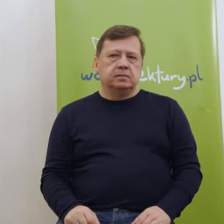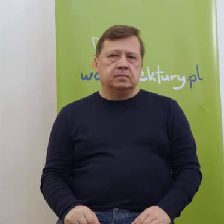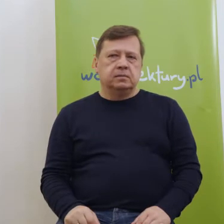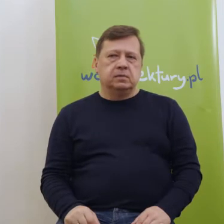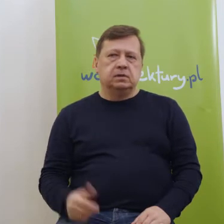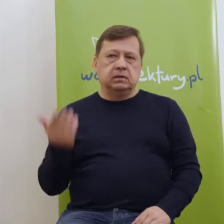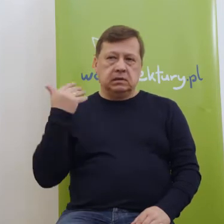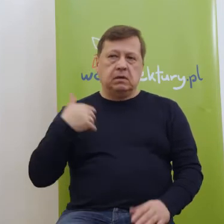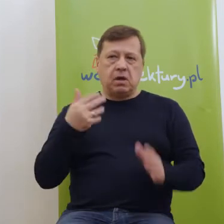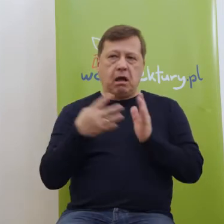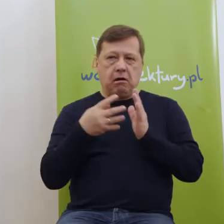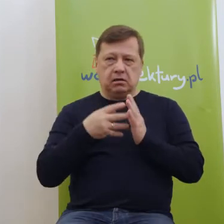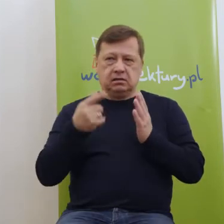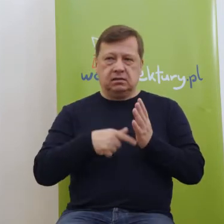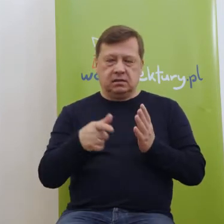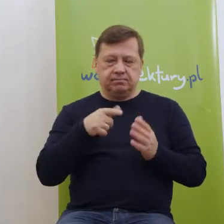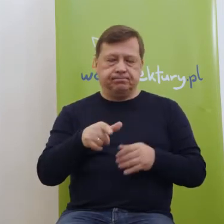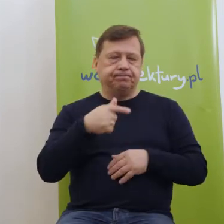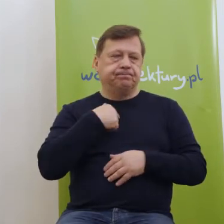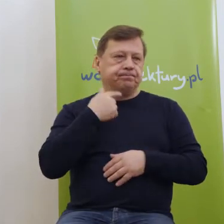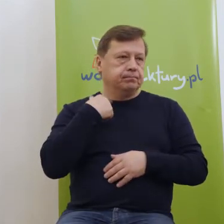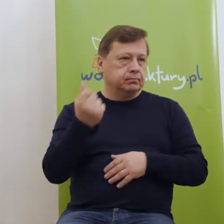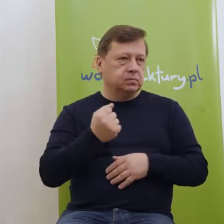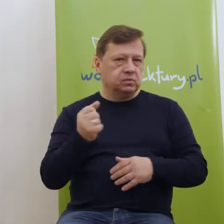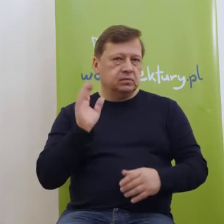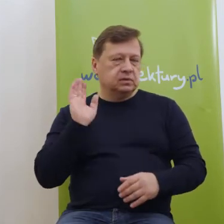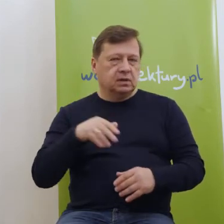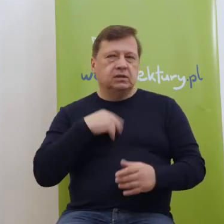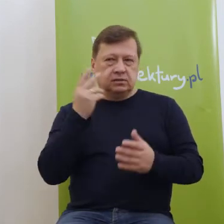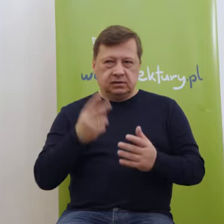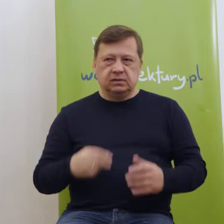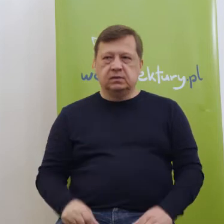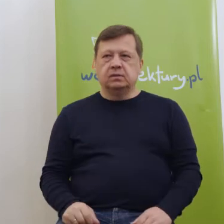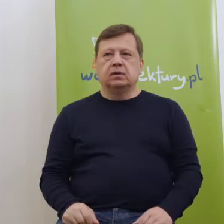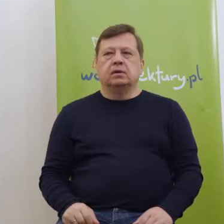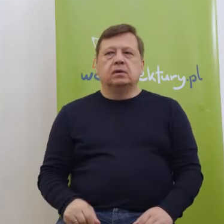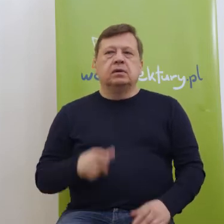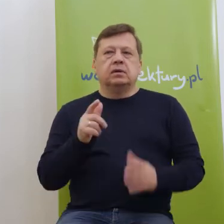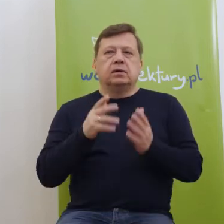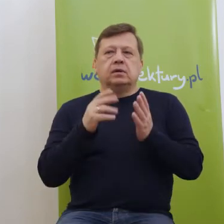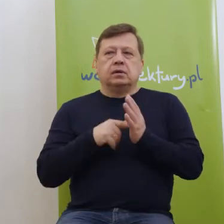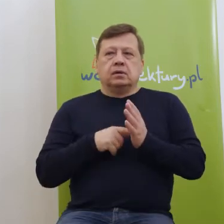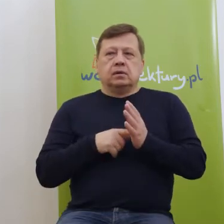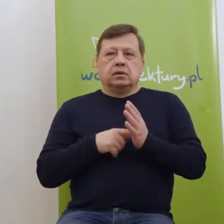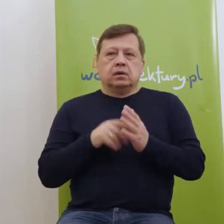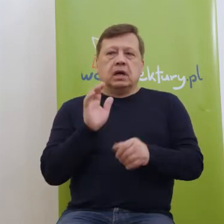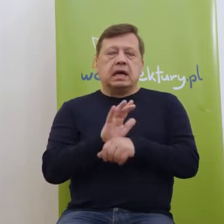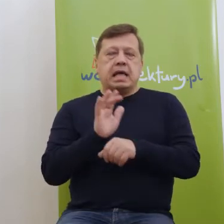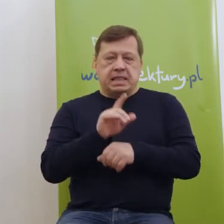ostatnio przeczytałam, bardzo śmieszną. Życie literackie się troszeczkę przeniosło z krytyki